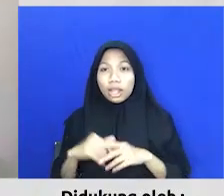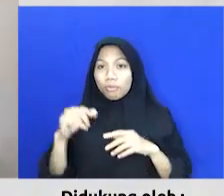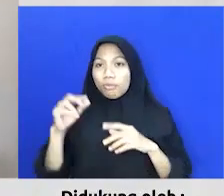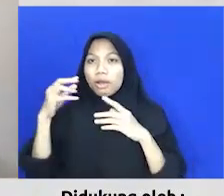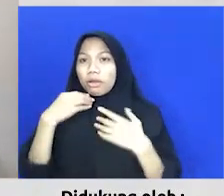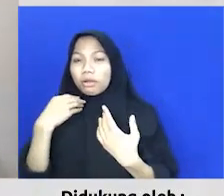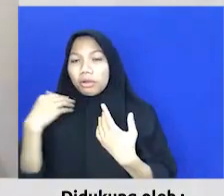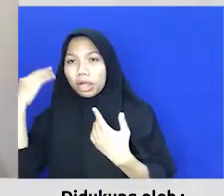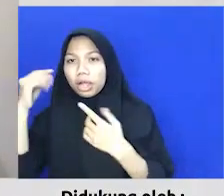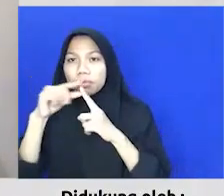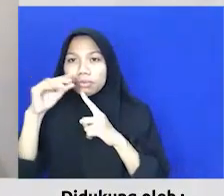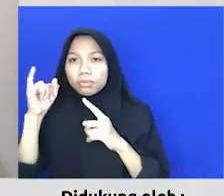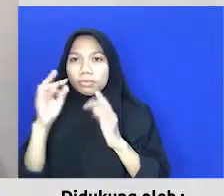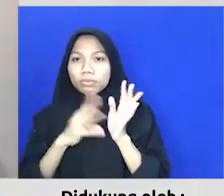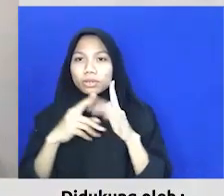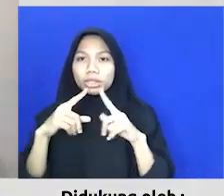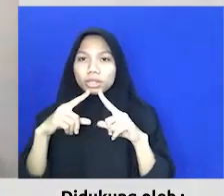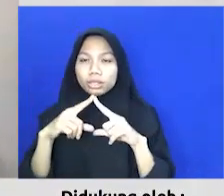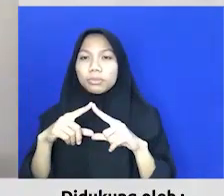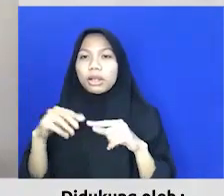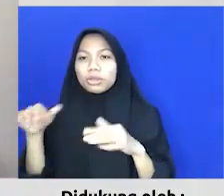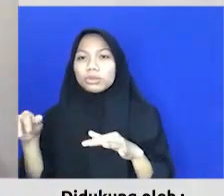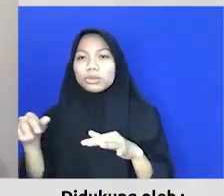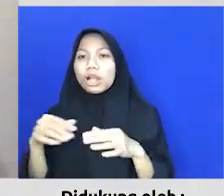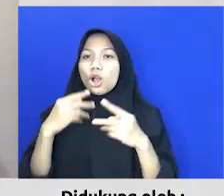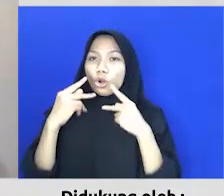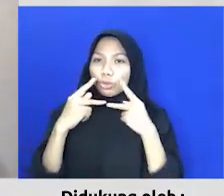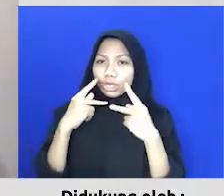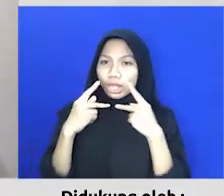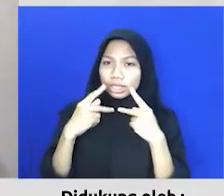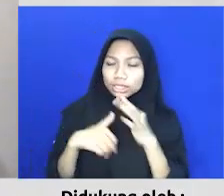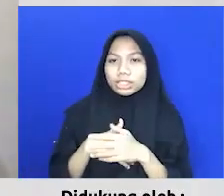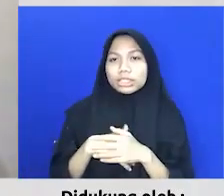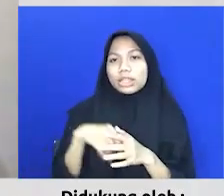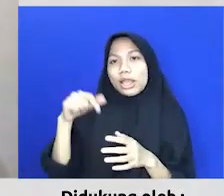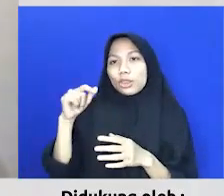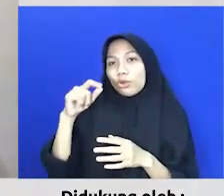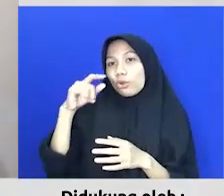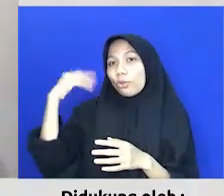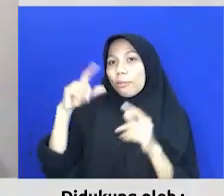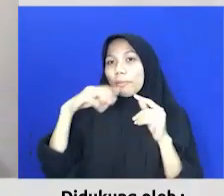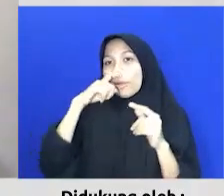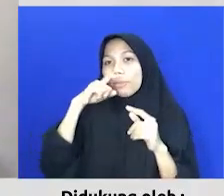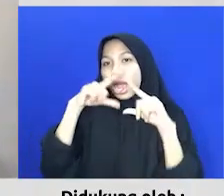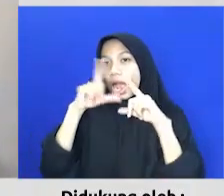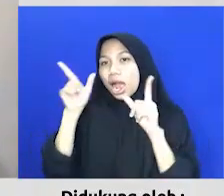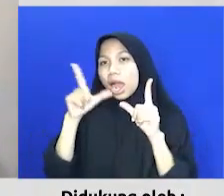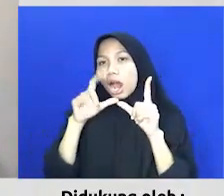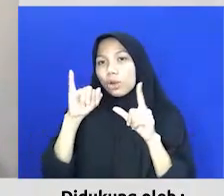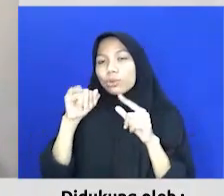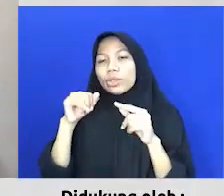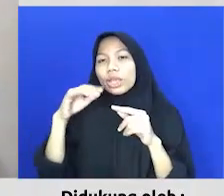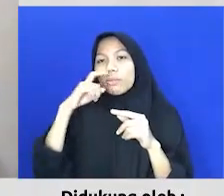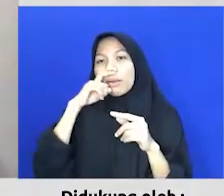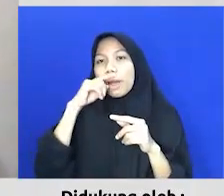menarik. Tapi balik lagi ke Usbar gitu tadi, itu baru dari segi gagasan gitu, Mas. Kok dia advance sekali ya gitu zaman